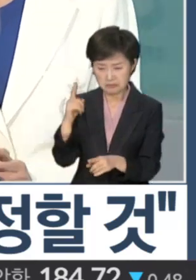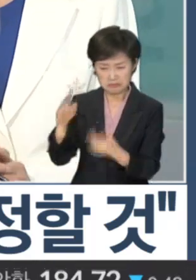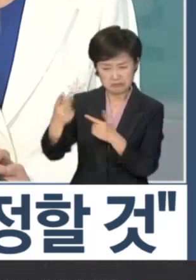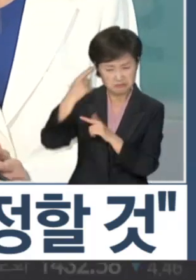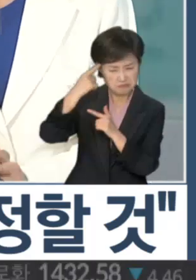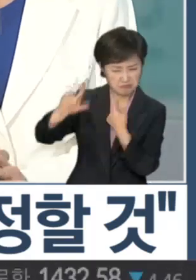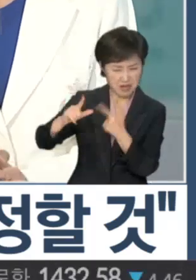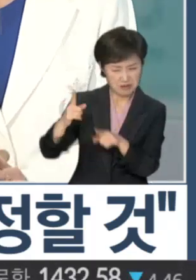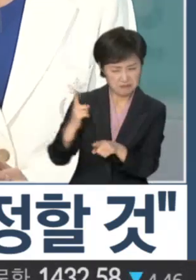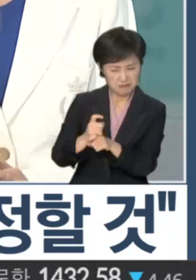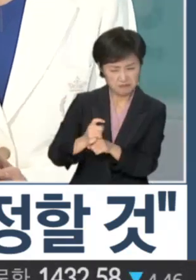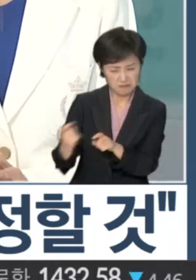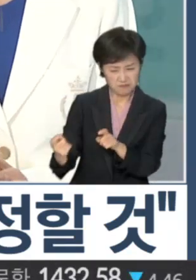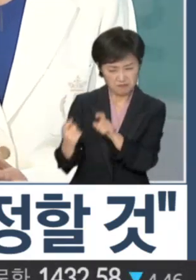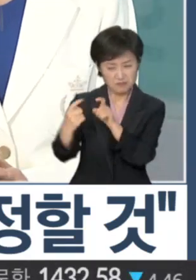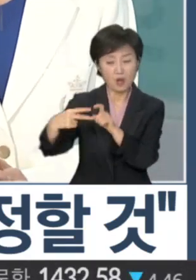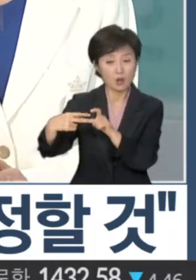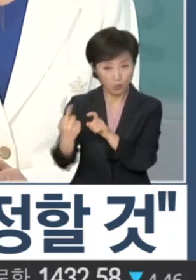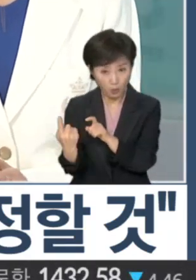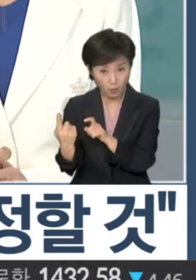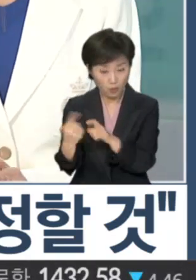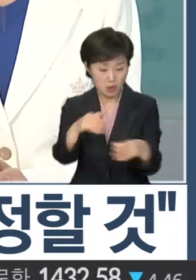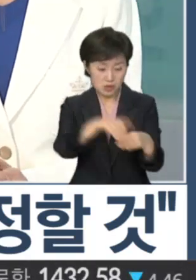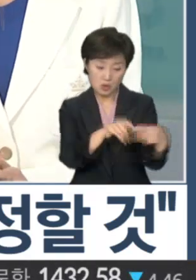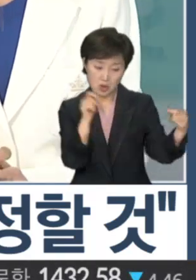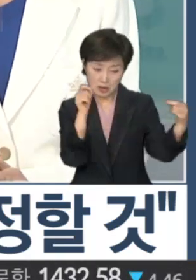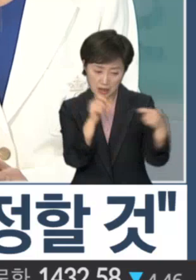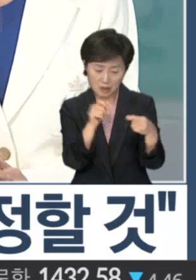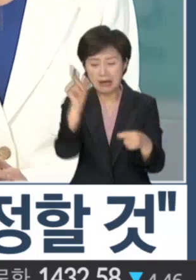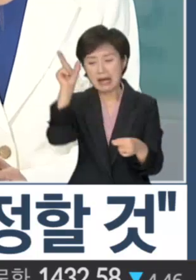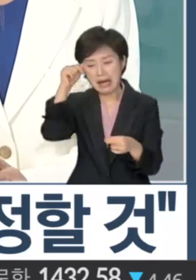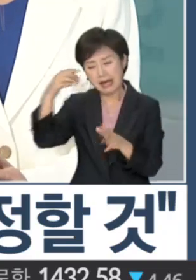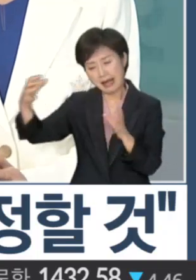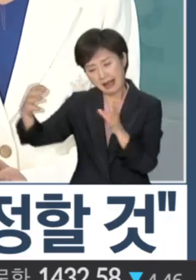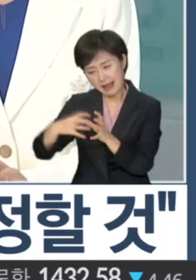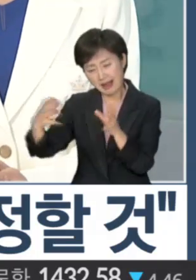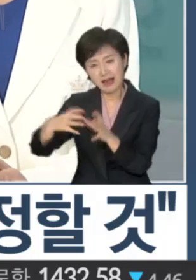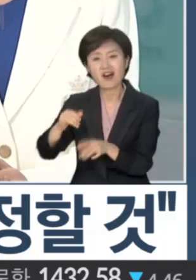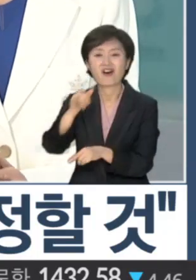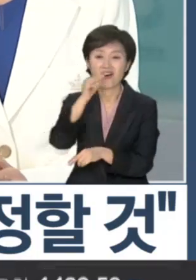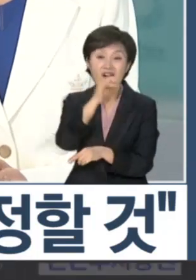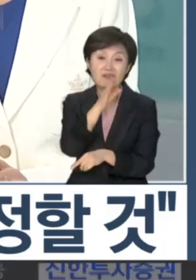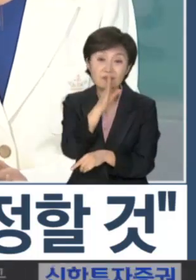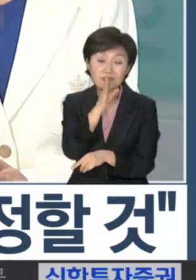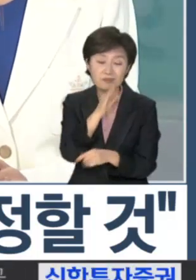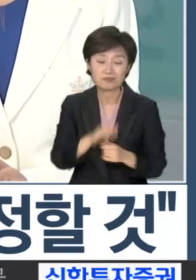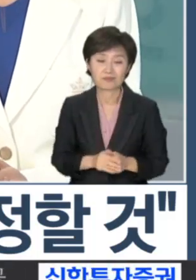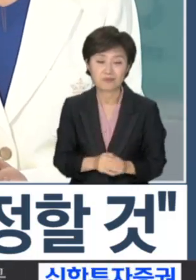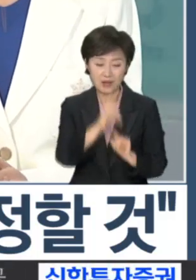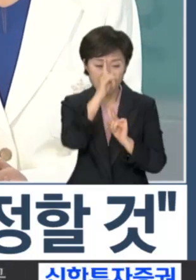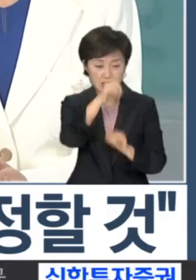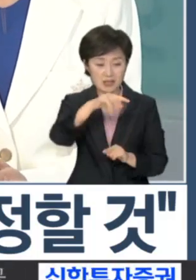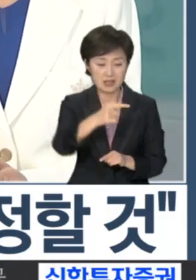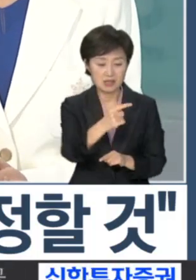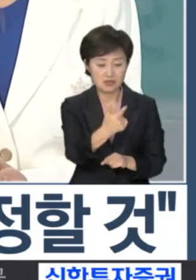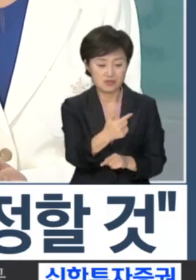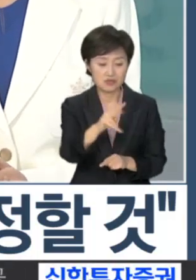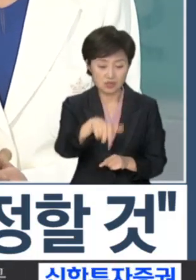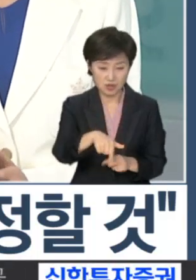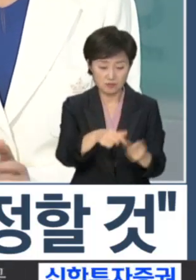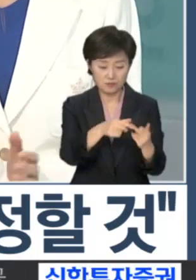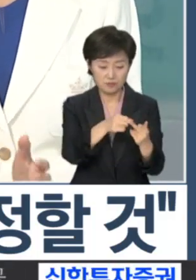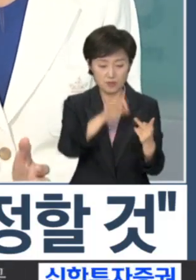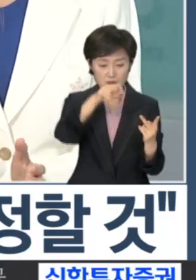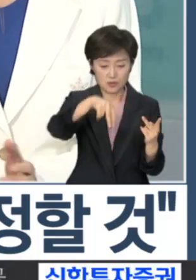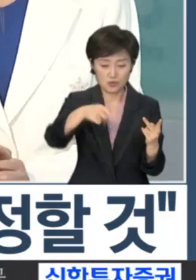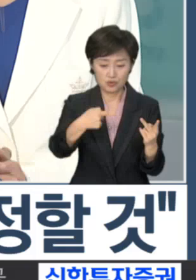끌어들일 수밖에 없는 게 선거 캠프의 또 운명이기도 합니다. 그런 측면에서 보면 이준석, 유승민